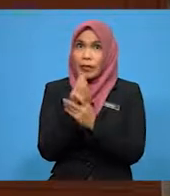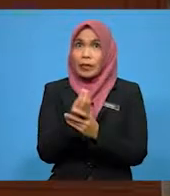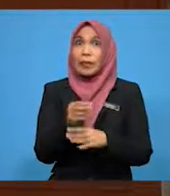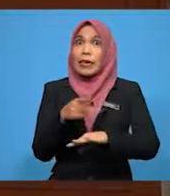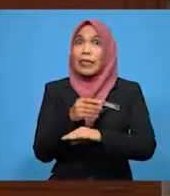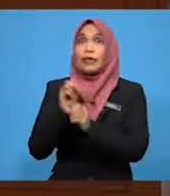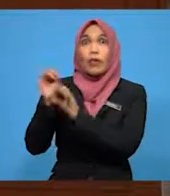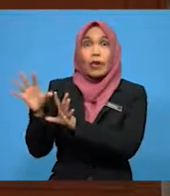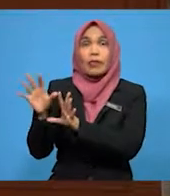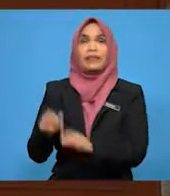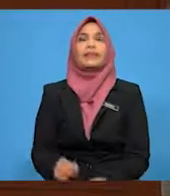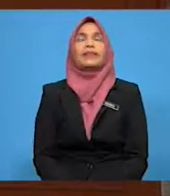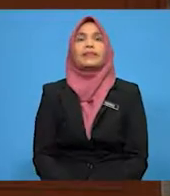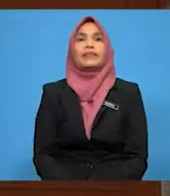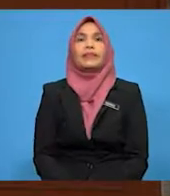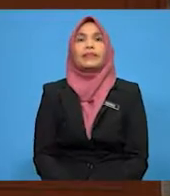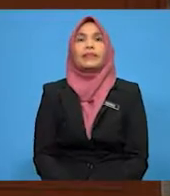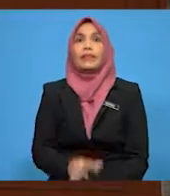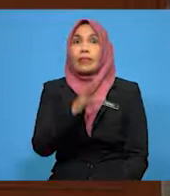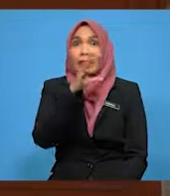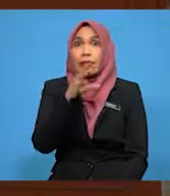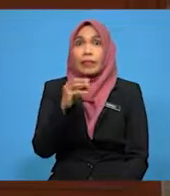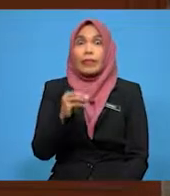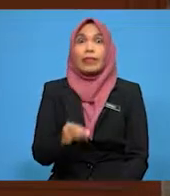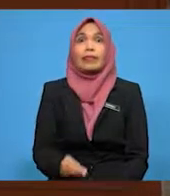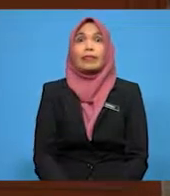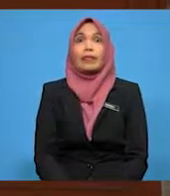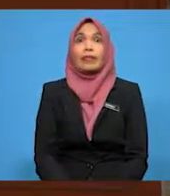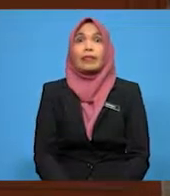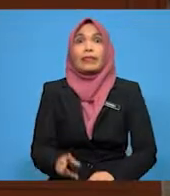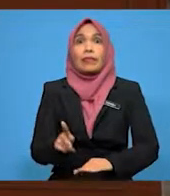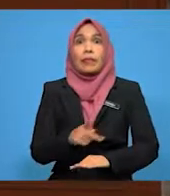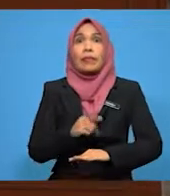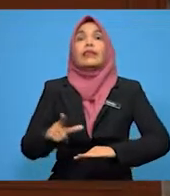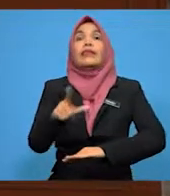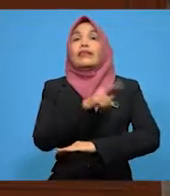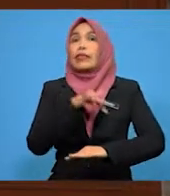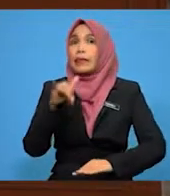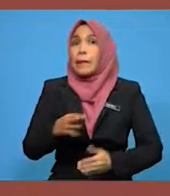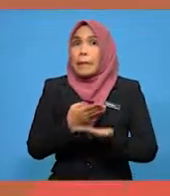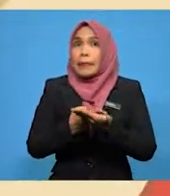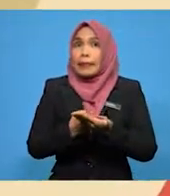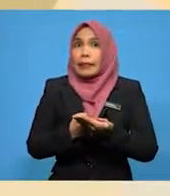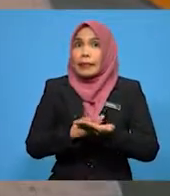buang, goggle dan coverall ataupun pakaian ladang yang bersih.